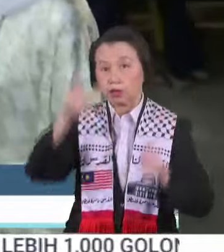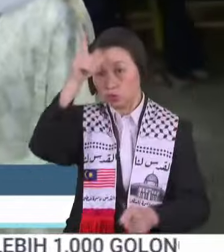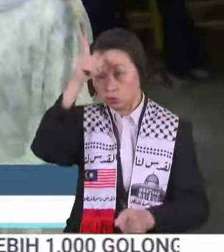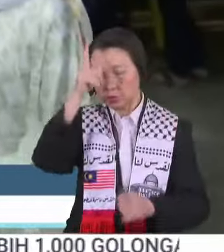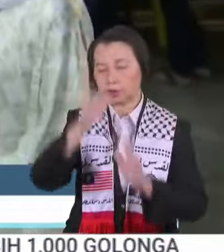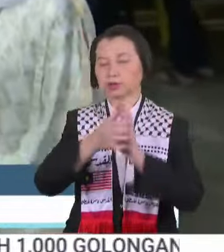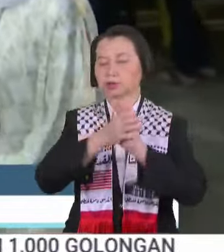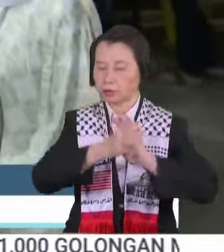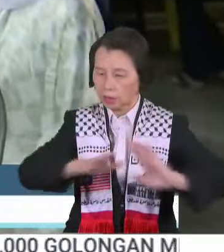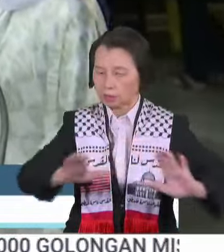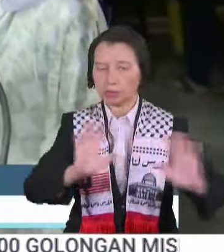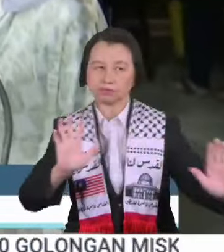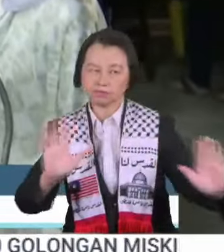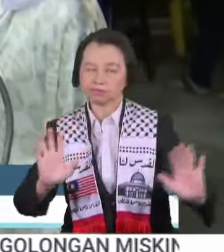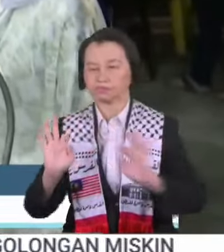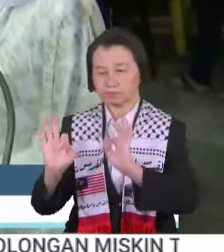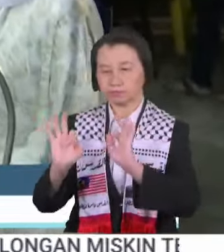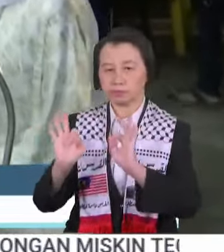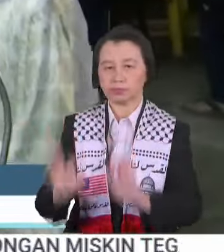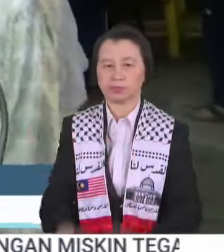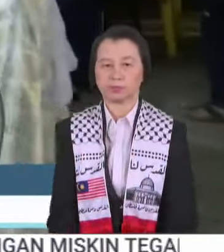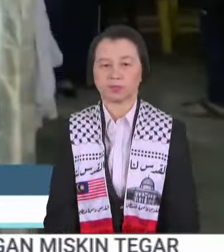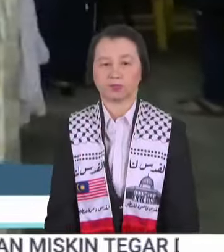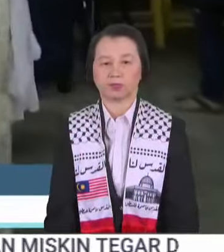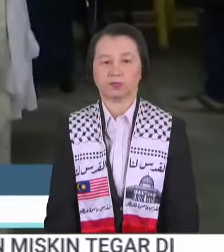masih selamat dan terkawal.